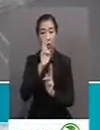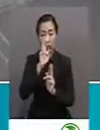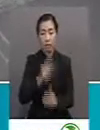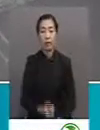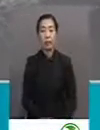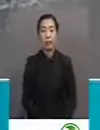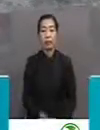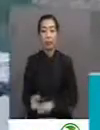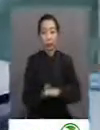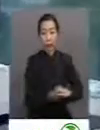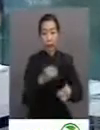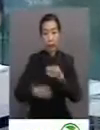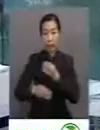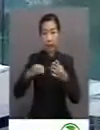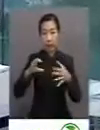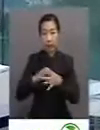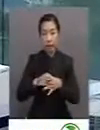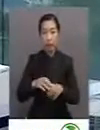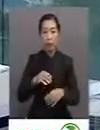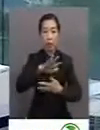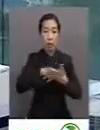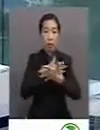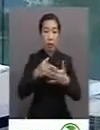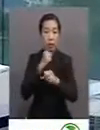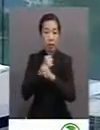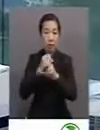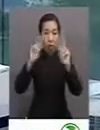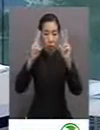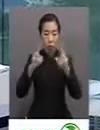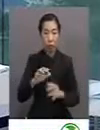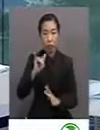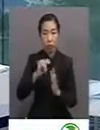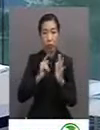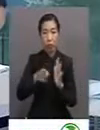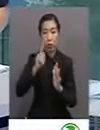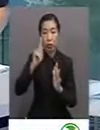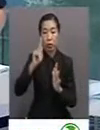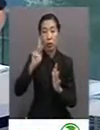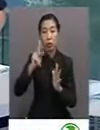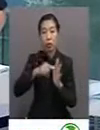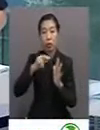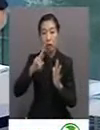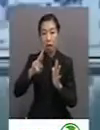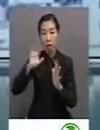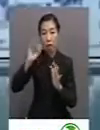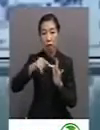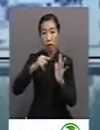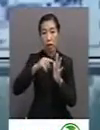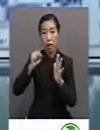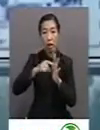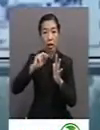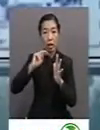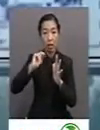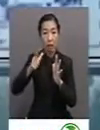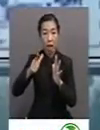ไปตามติดอีกหนึ่งปฏิบัติการคุณผู้ชมใช้ชื่อว่าปฏิบัติการยุทธการฟ้าสางที่กลางกรุงนะคะไปจับกลุ่มบุกตรวจพื้นที่ระบ